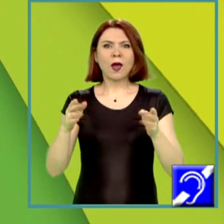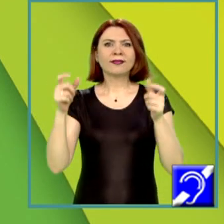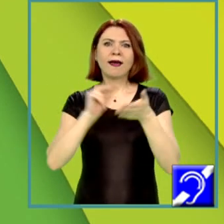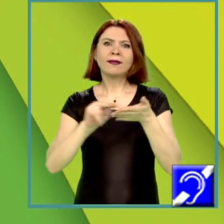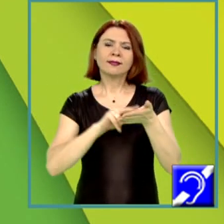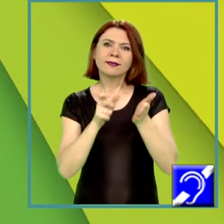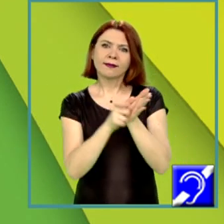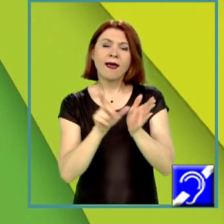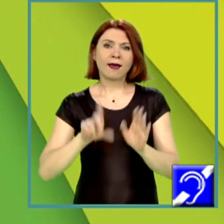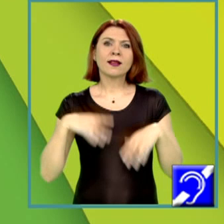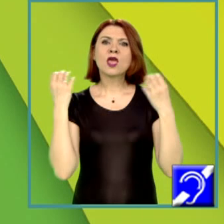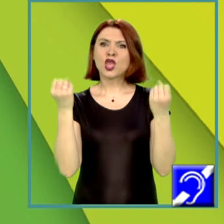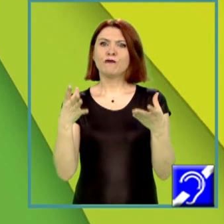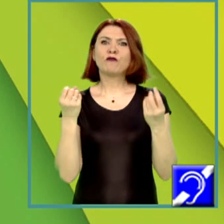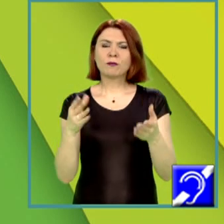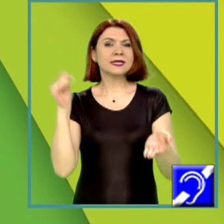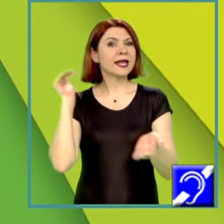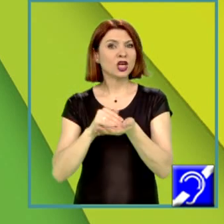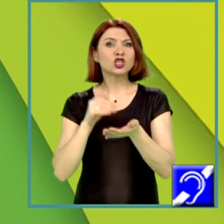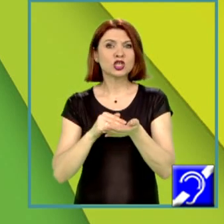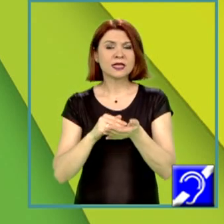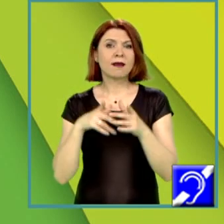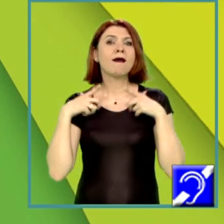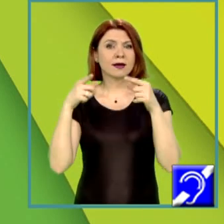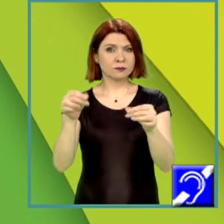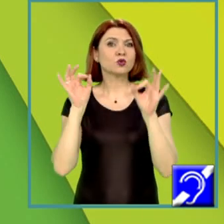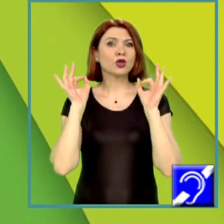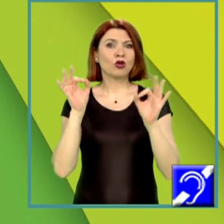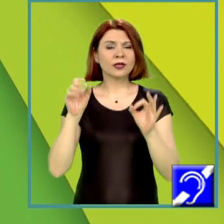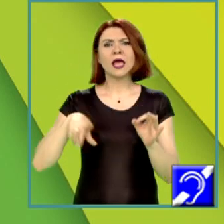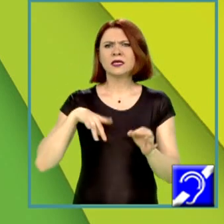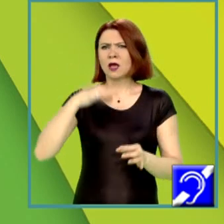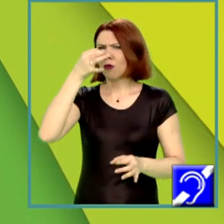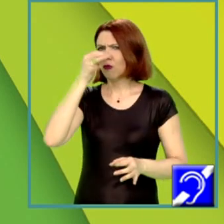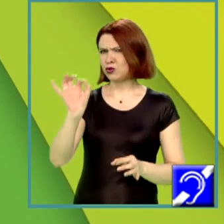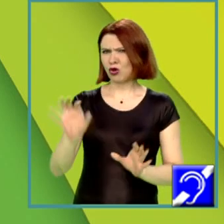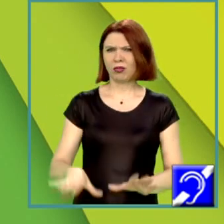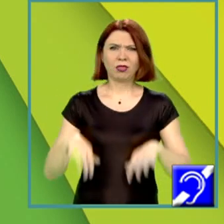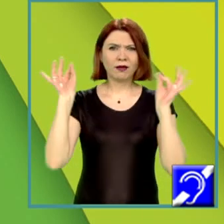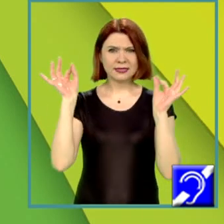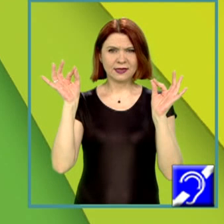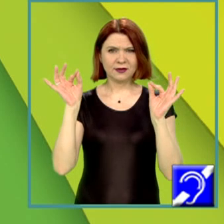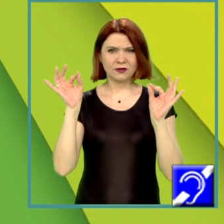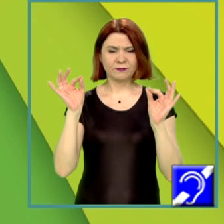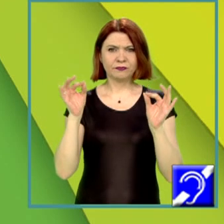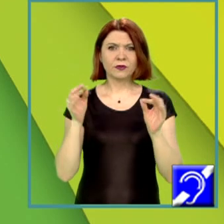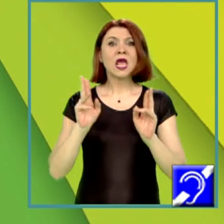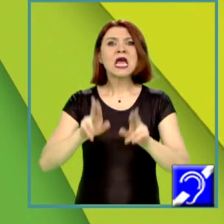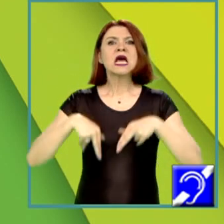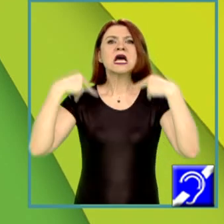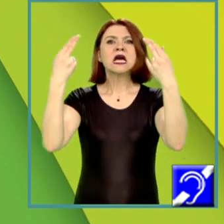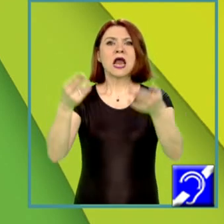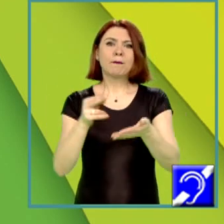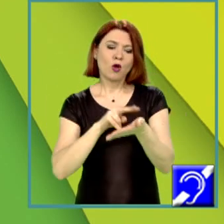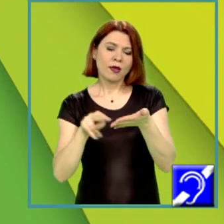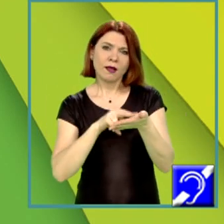care conține informațiile necesare formulării răspunsului este ușor de identificat înapoi la